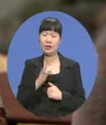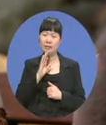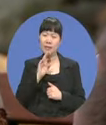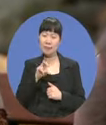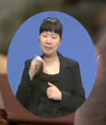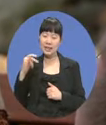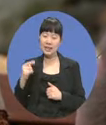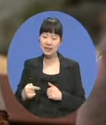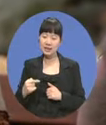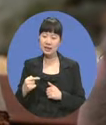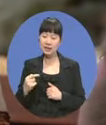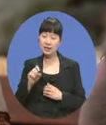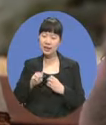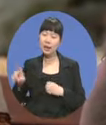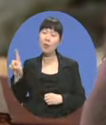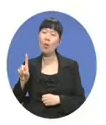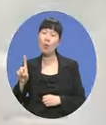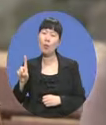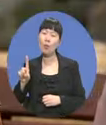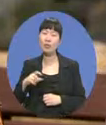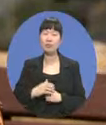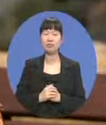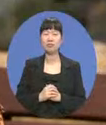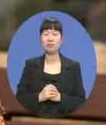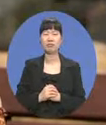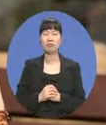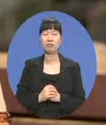과연 미르는 뭐라고 대답할까요?